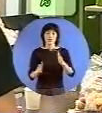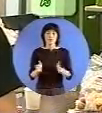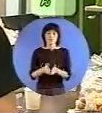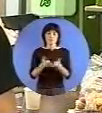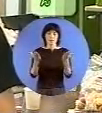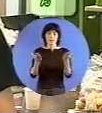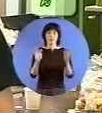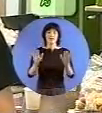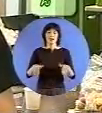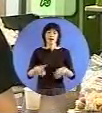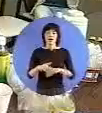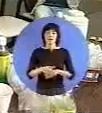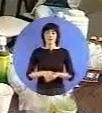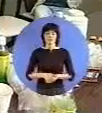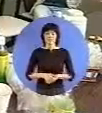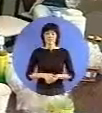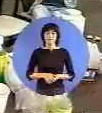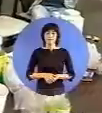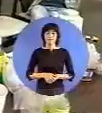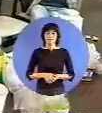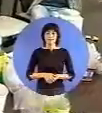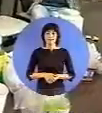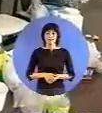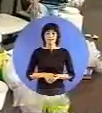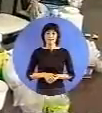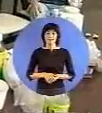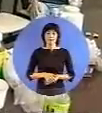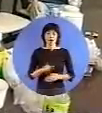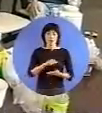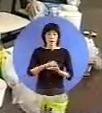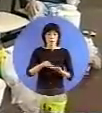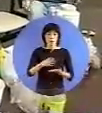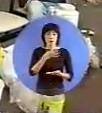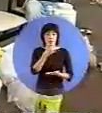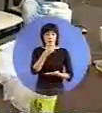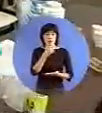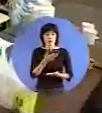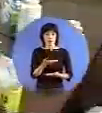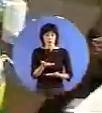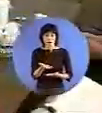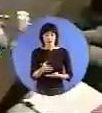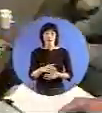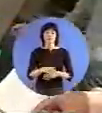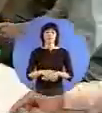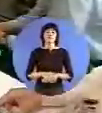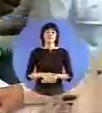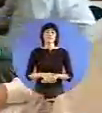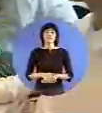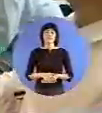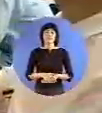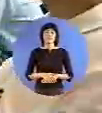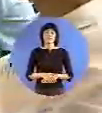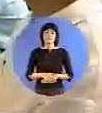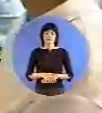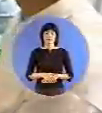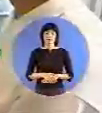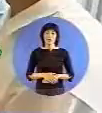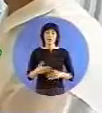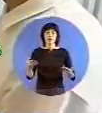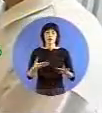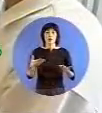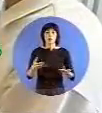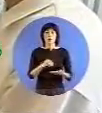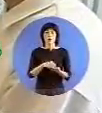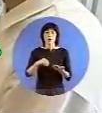1回目スタートです。 年齢層とか、どのような方が集まられているんですか？ 主にはやはり定年された方